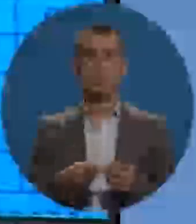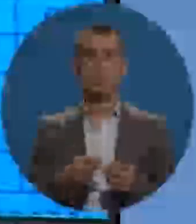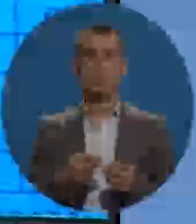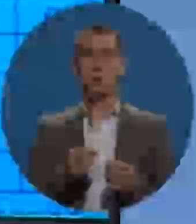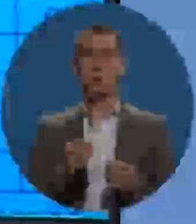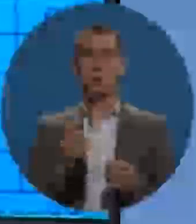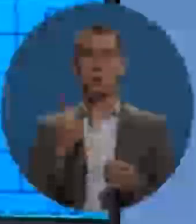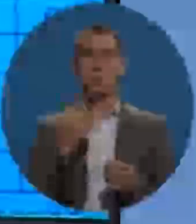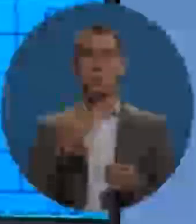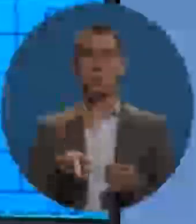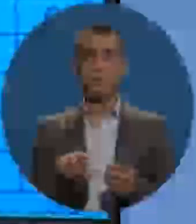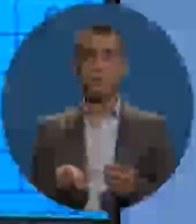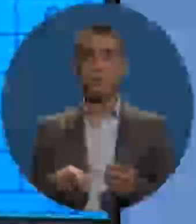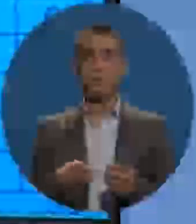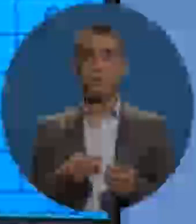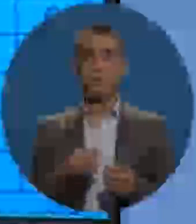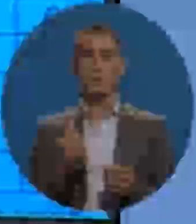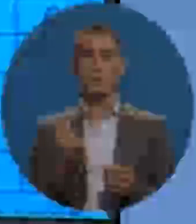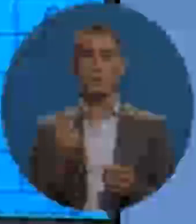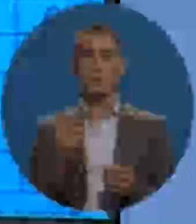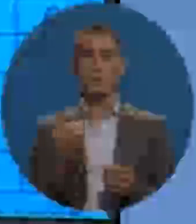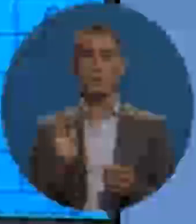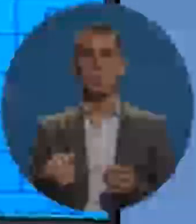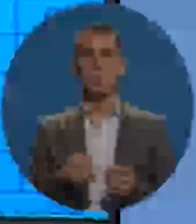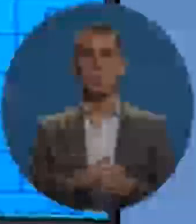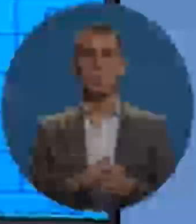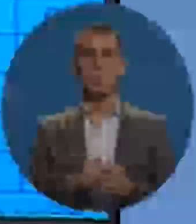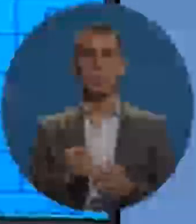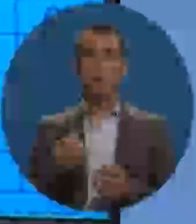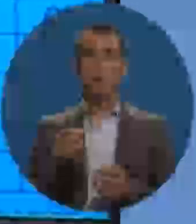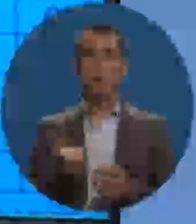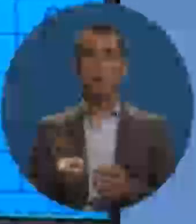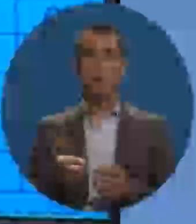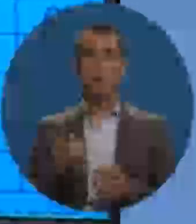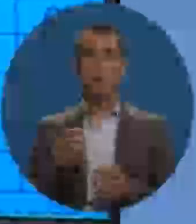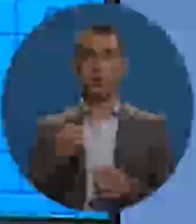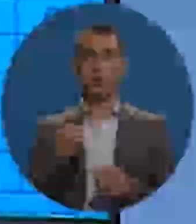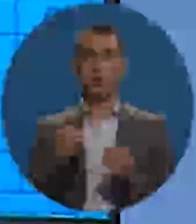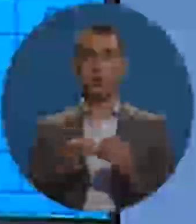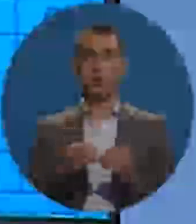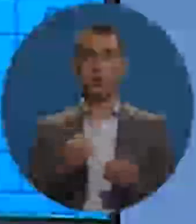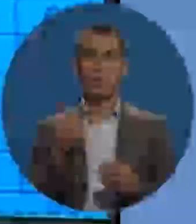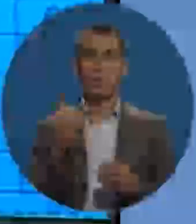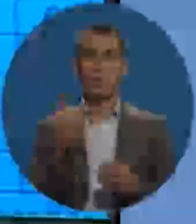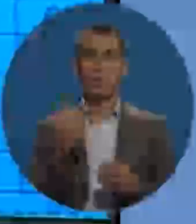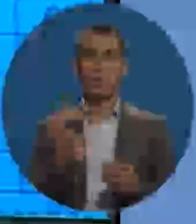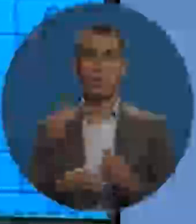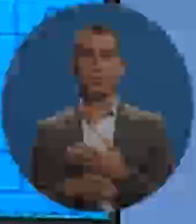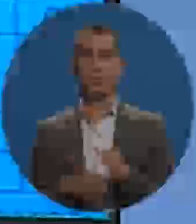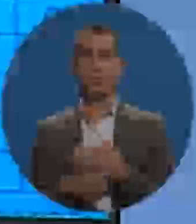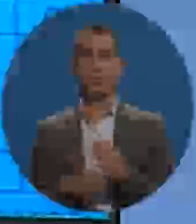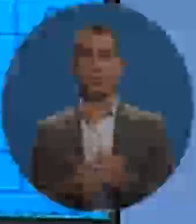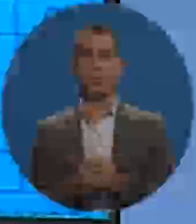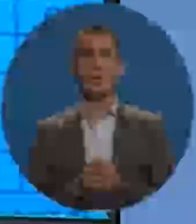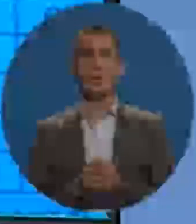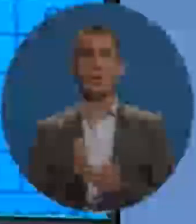1 мыңлар болып ажыратылған. Бірліклер классы болса 100-ліклер, 10-лықлар, бірліклер болып